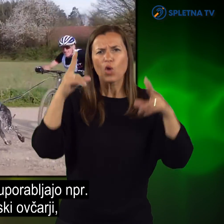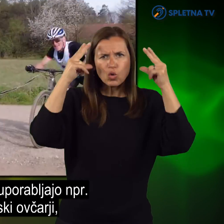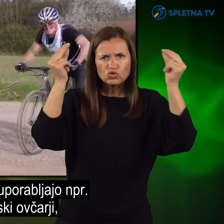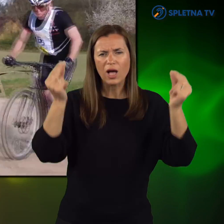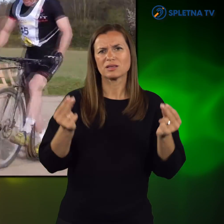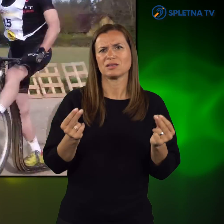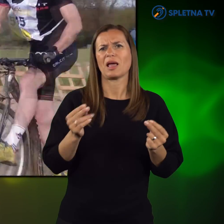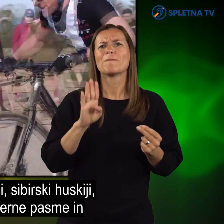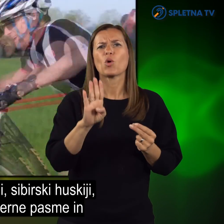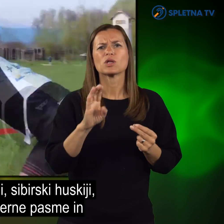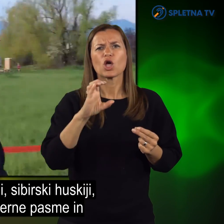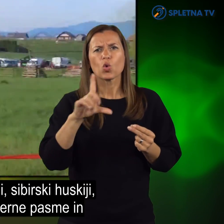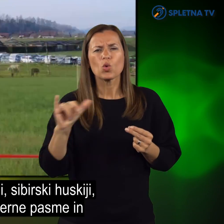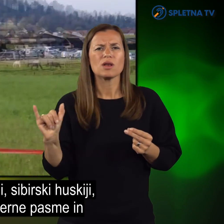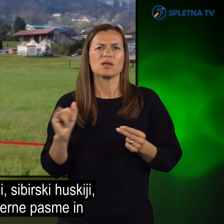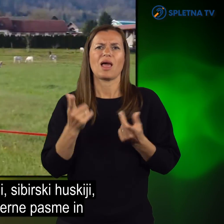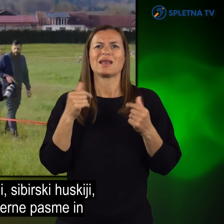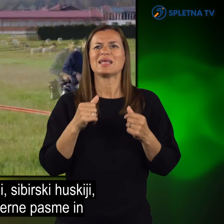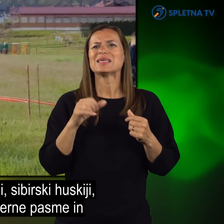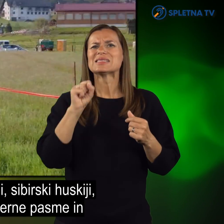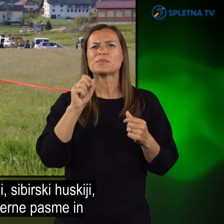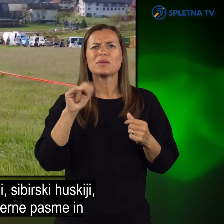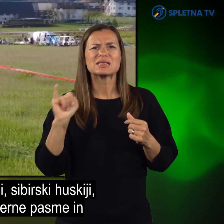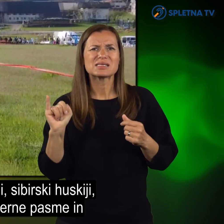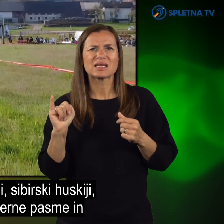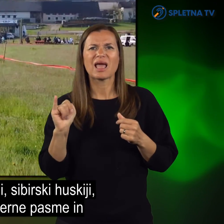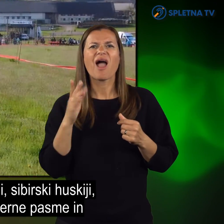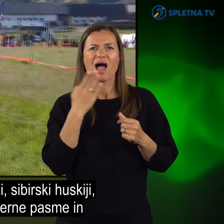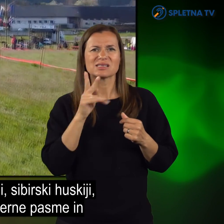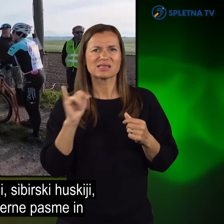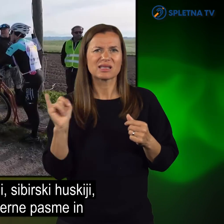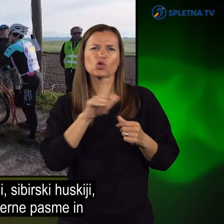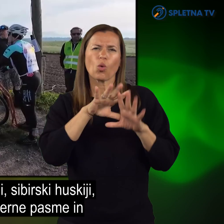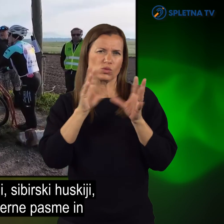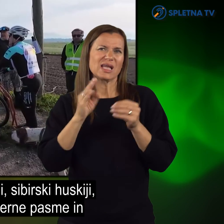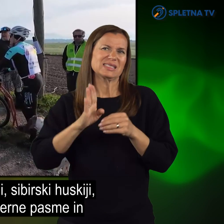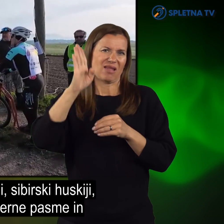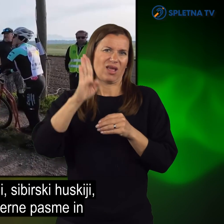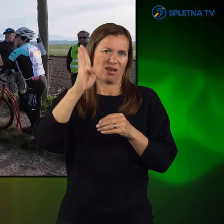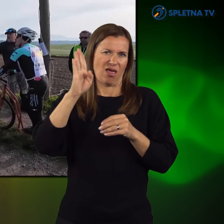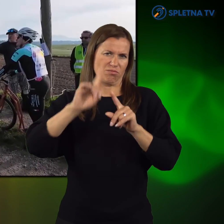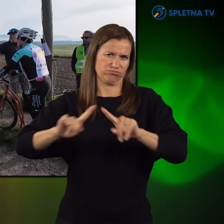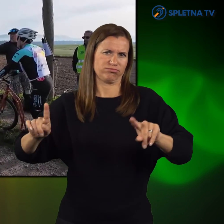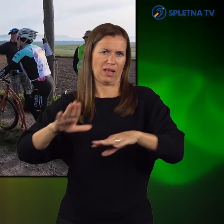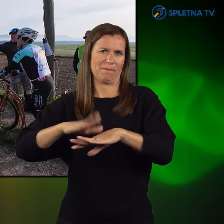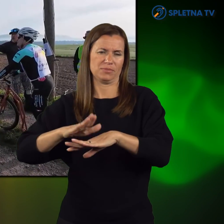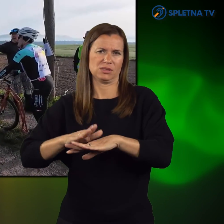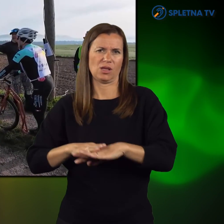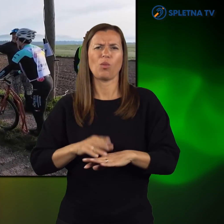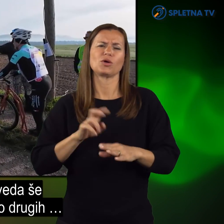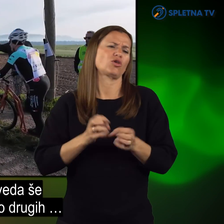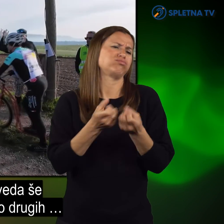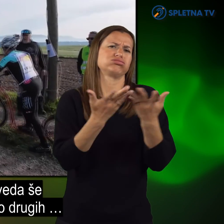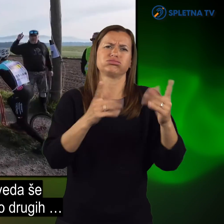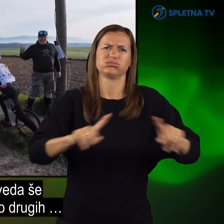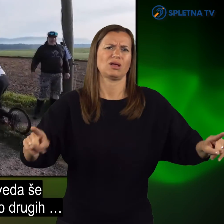belgijski ovčarji, border collie, sibirski husky, vse te severne pasme, pa